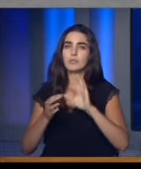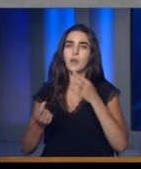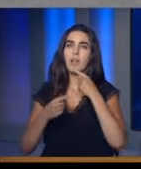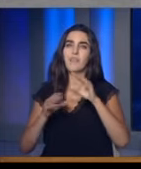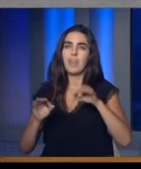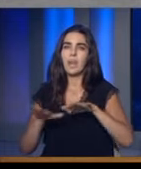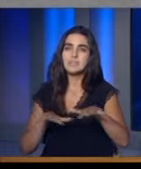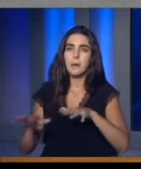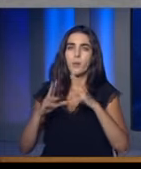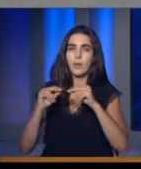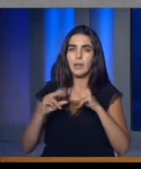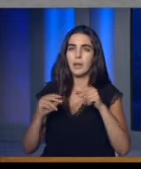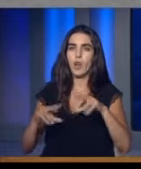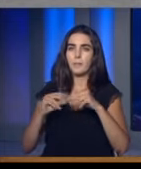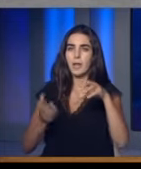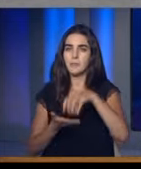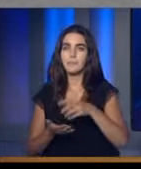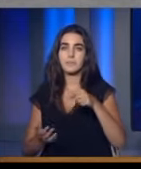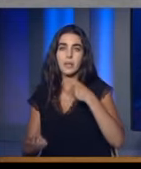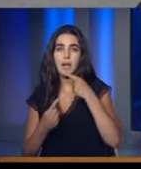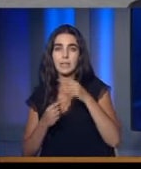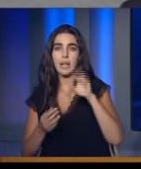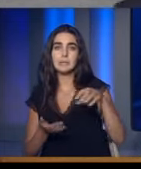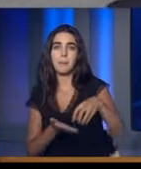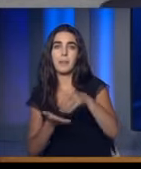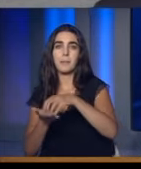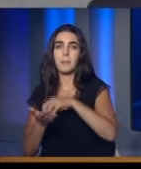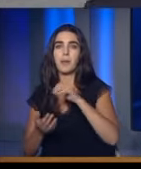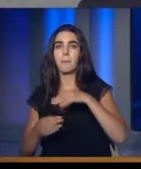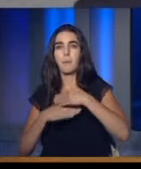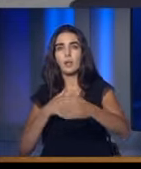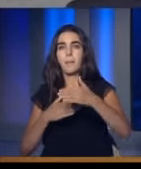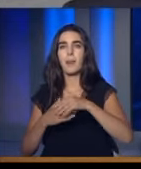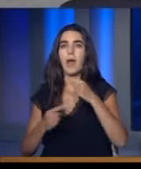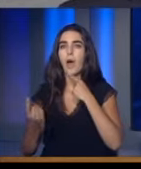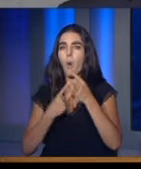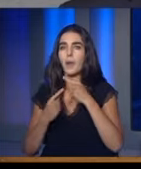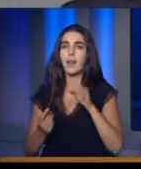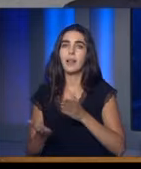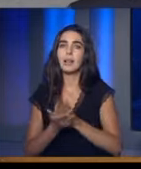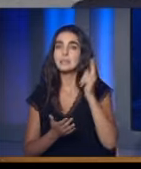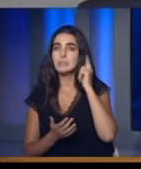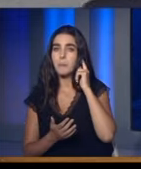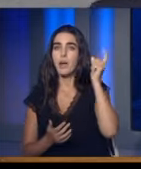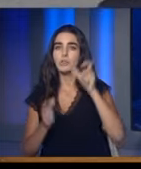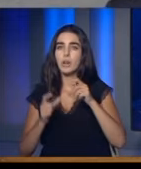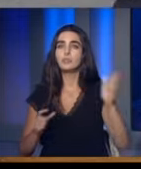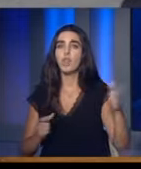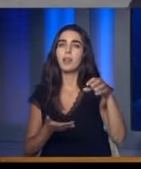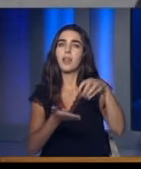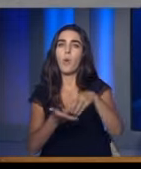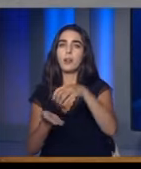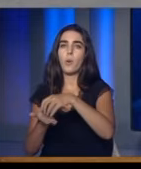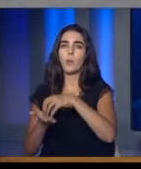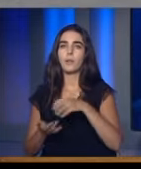ولا مصلحة أيضا في اجتزاء الحوار أو في انتقاص النصاب الوطني الذي يجب أن يكون نصابا مكتملا في